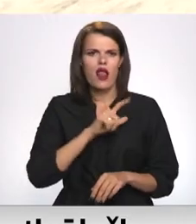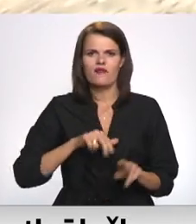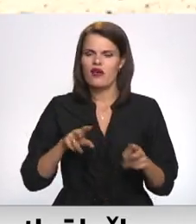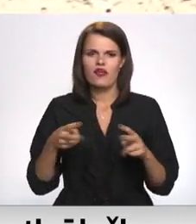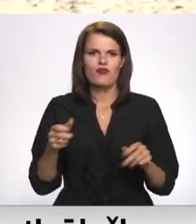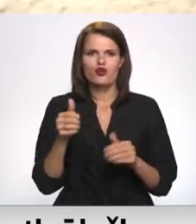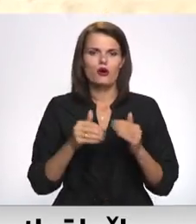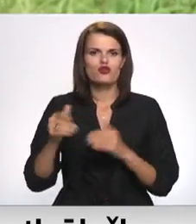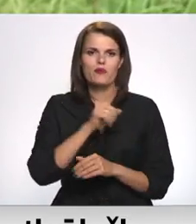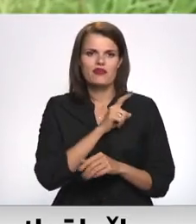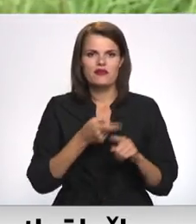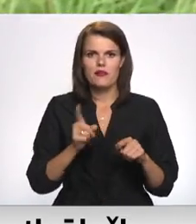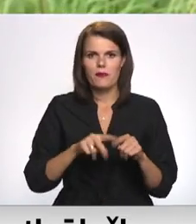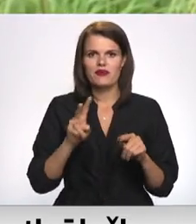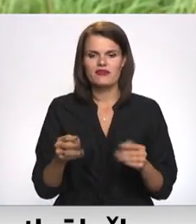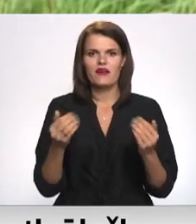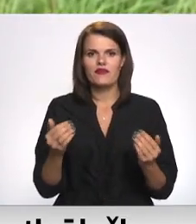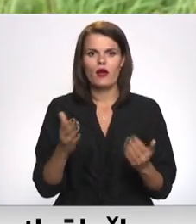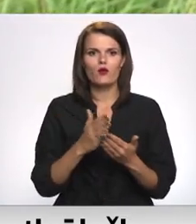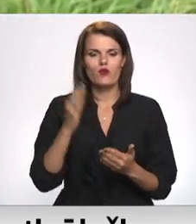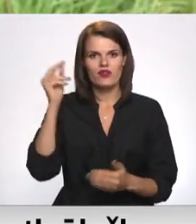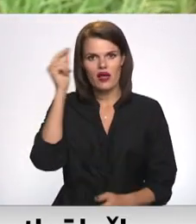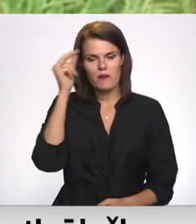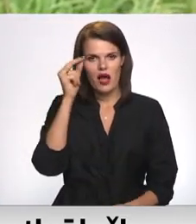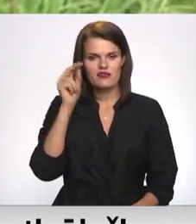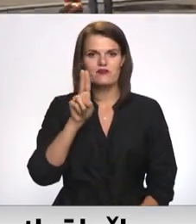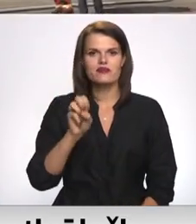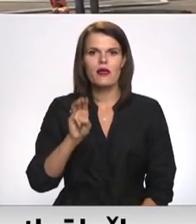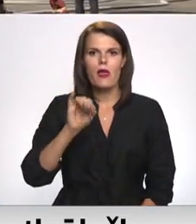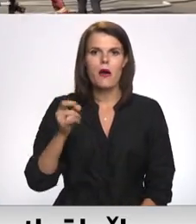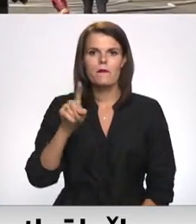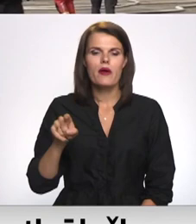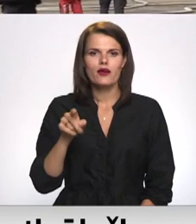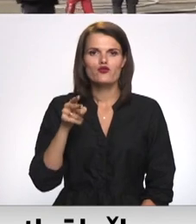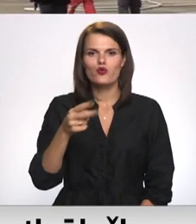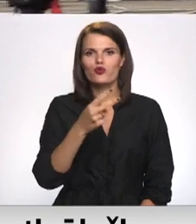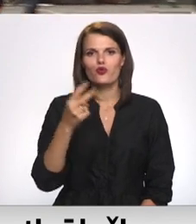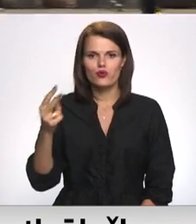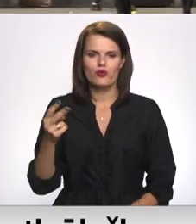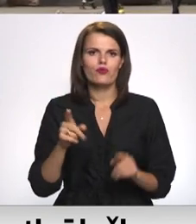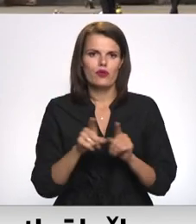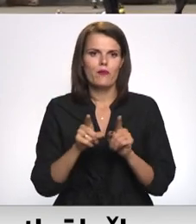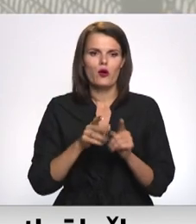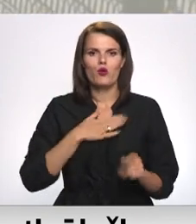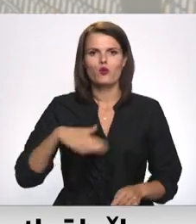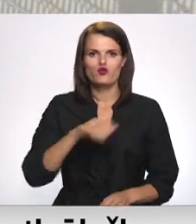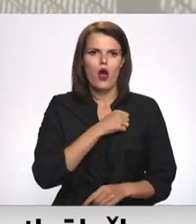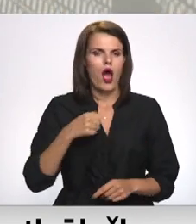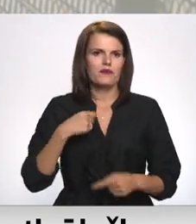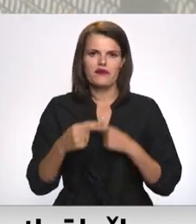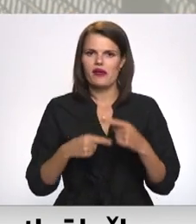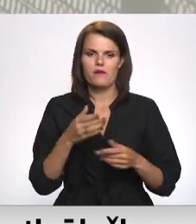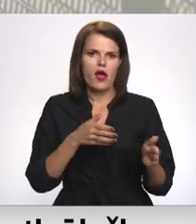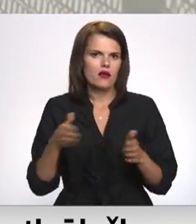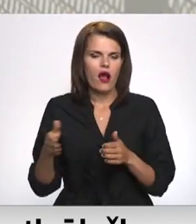norisinās mācības Namēs 2022, kas jau pēc būtības nozīmē, ka mūsu bruņotie spēki ir paaugstinātā gatavībā.